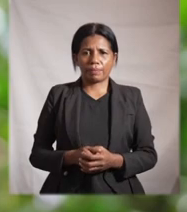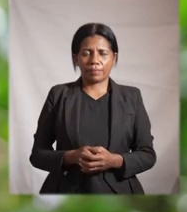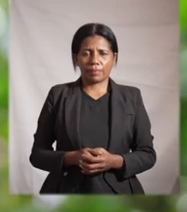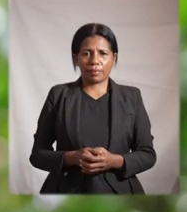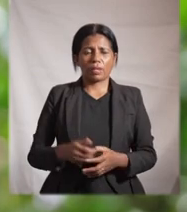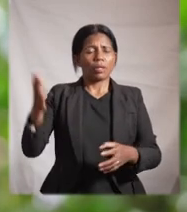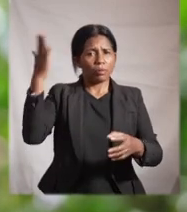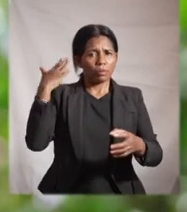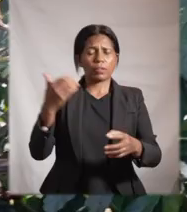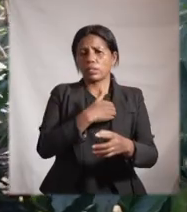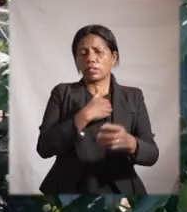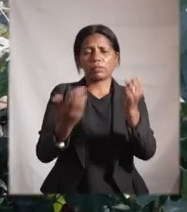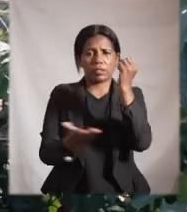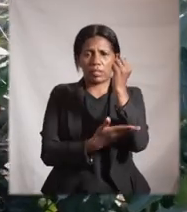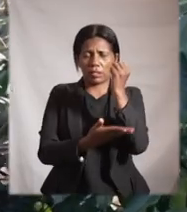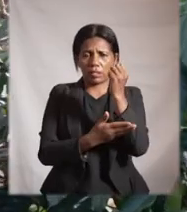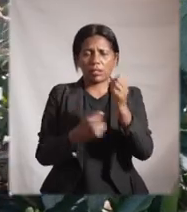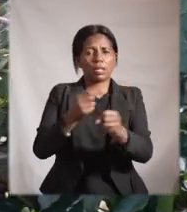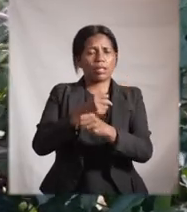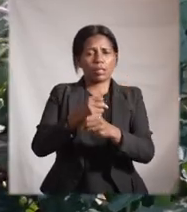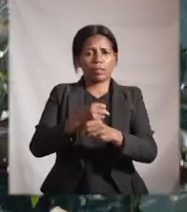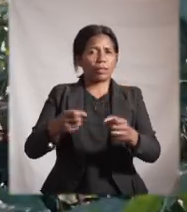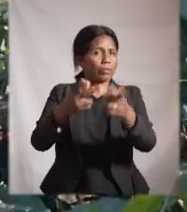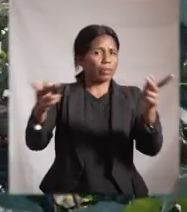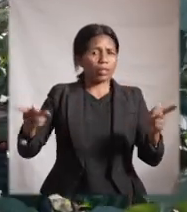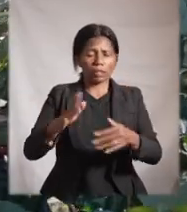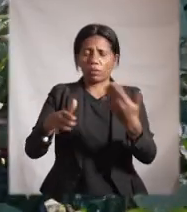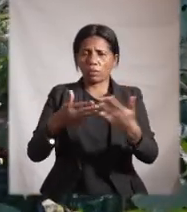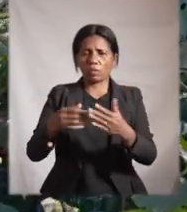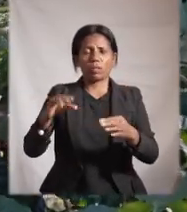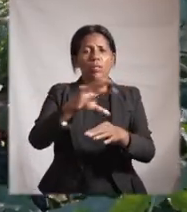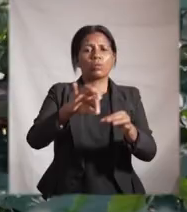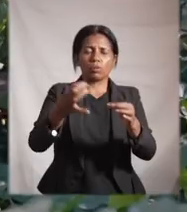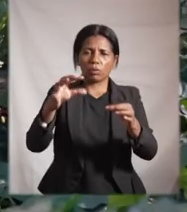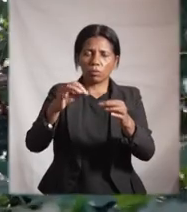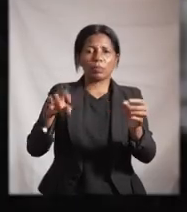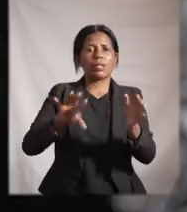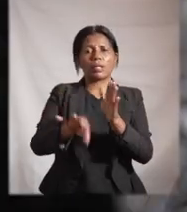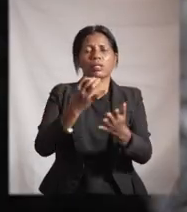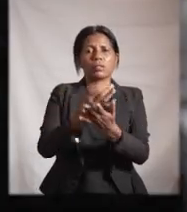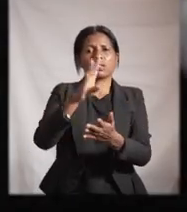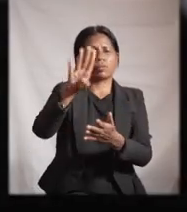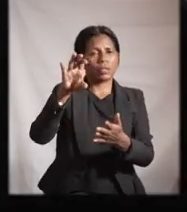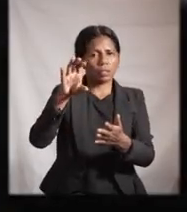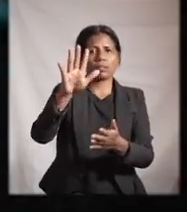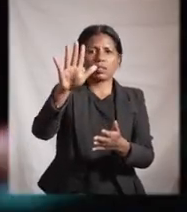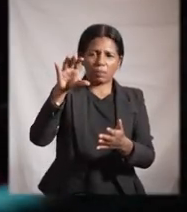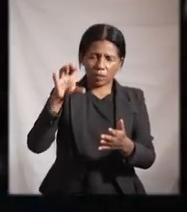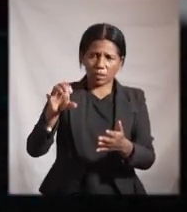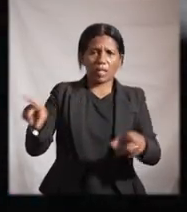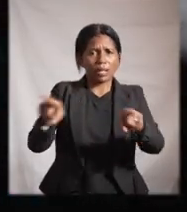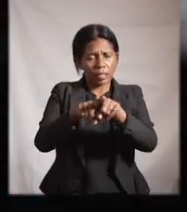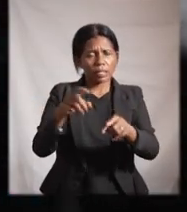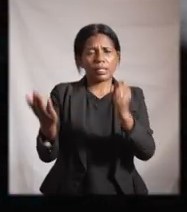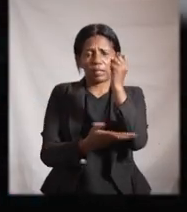Antes tesi ne ne osane kafe tosir ne hotu kuba dal rumah makan 400-500 deh. Mai bau kompara hoi